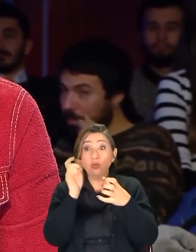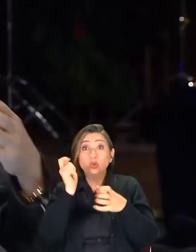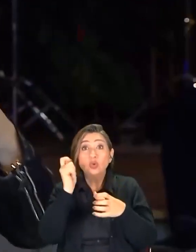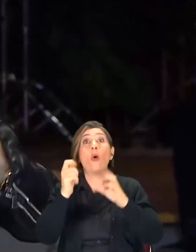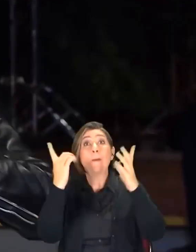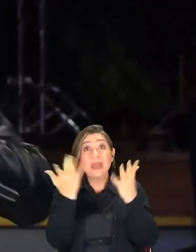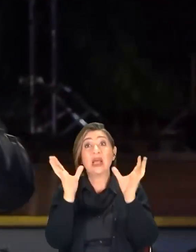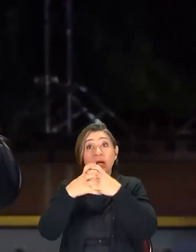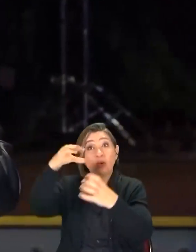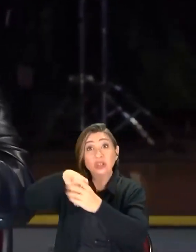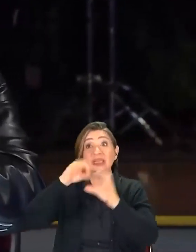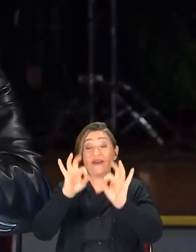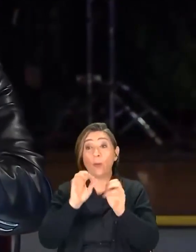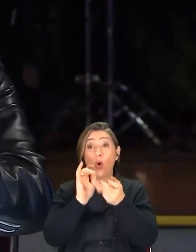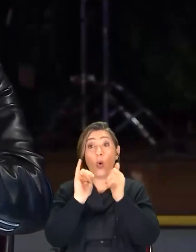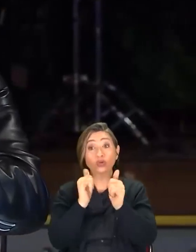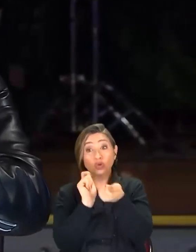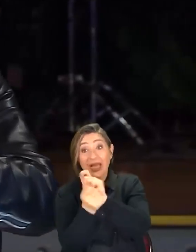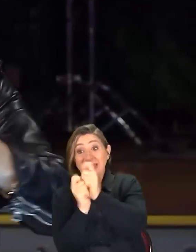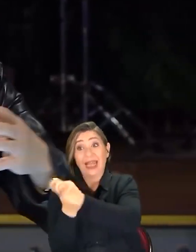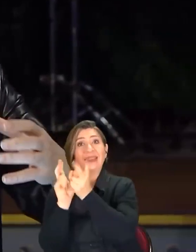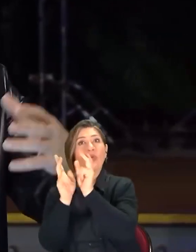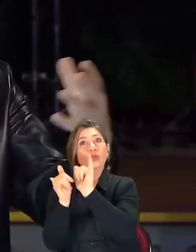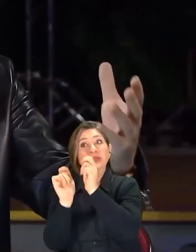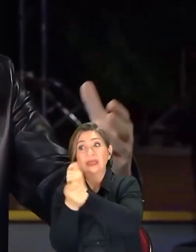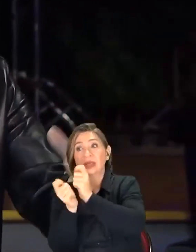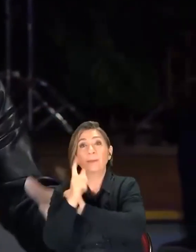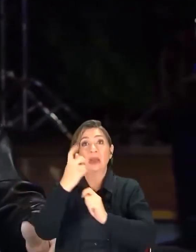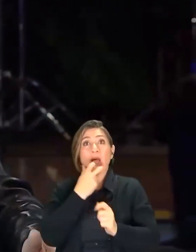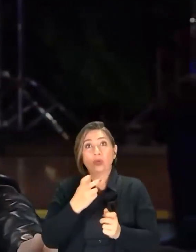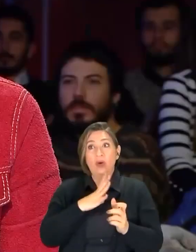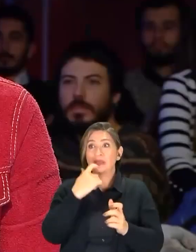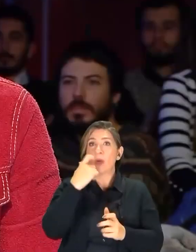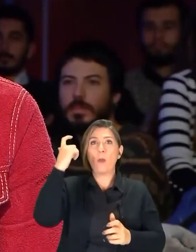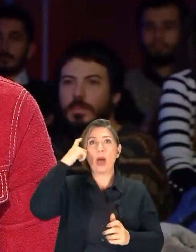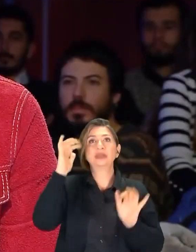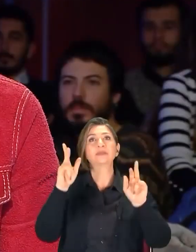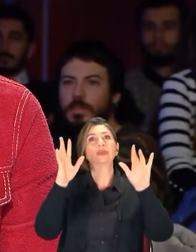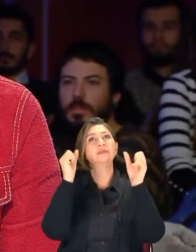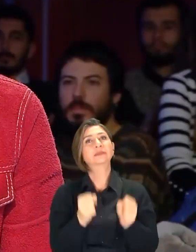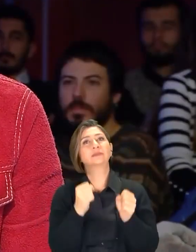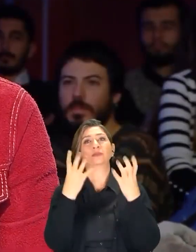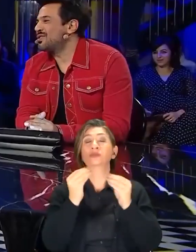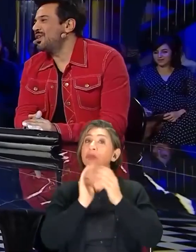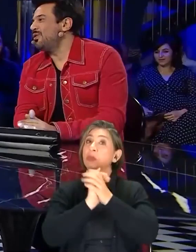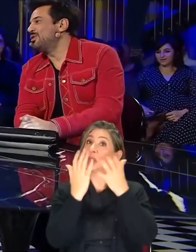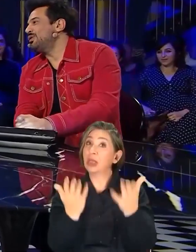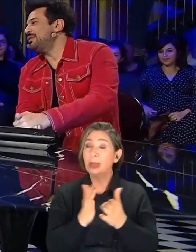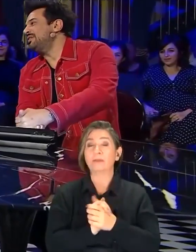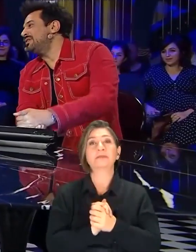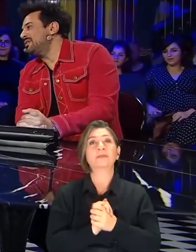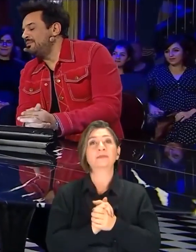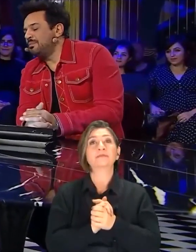kadroda sürekli oyuncu değiştiren bir kadroda vallahi böyle bir Demirbaş olarak duruyorsun orada Tebrik ederim seni ya şöyle